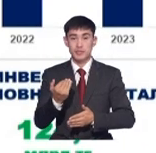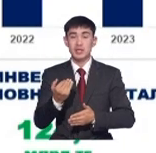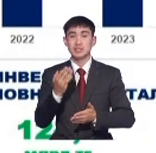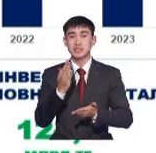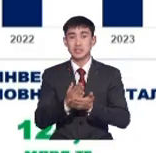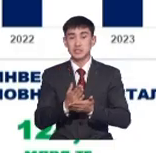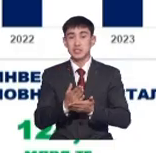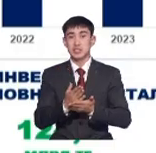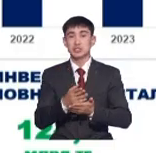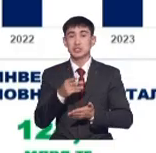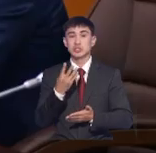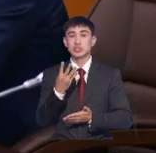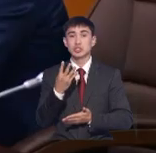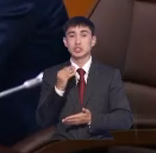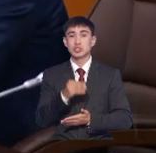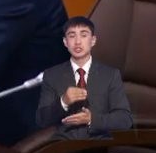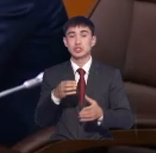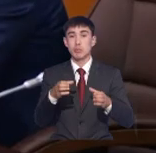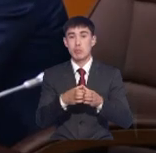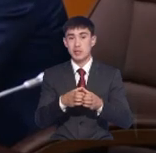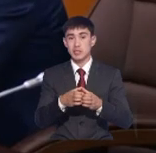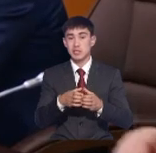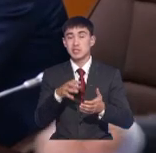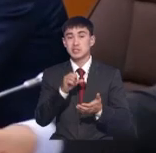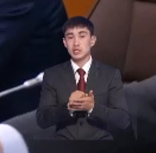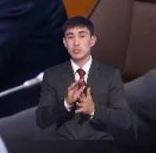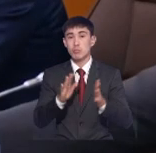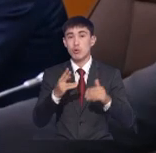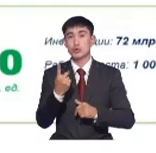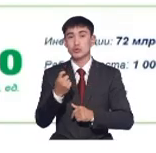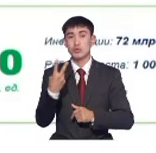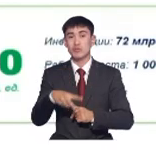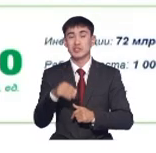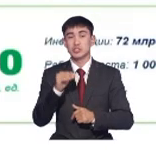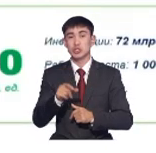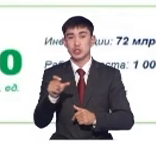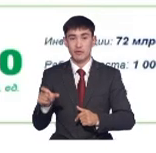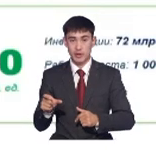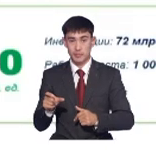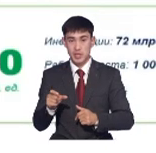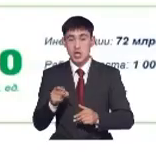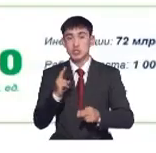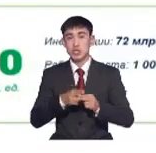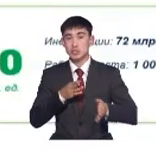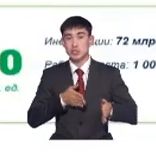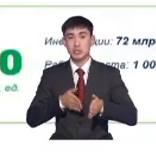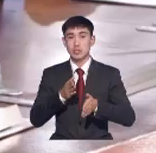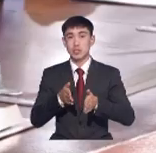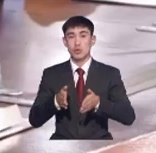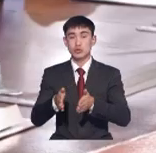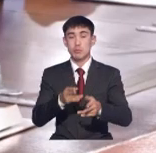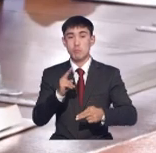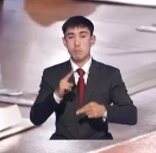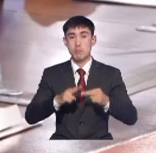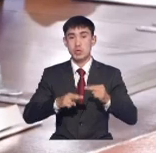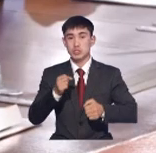ней задействованы порядка 4.000 компаний занято более 120.000 человек в Железнодорожном машиностроения и